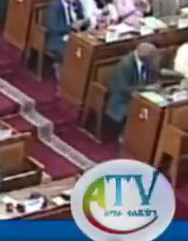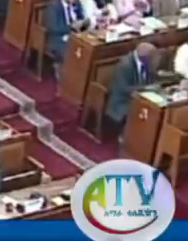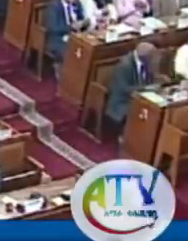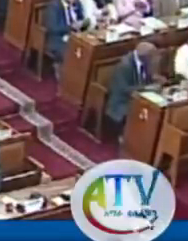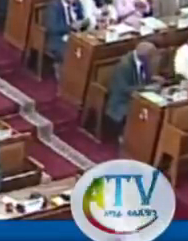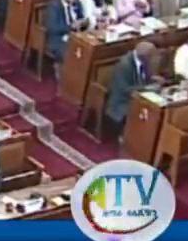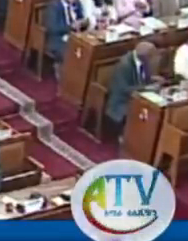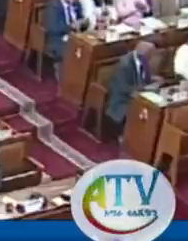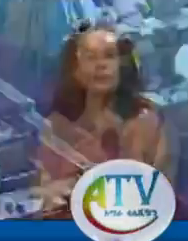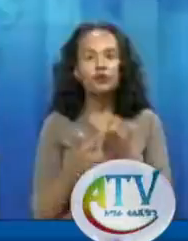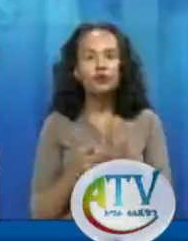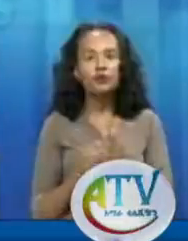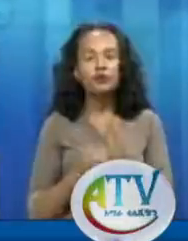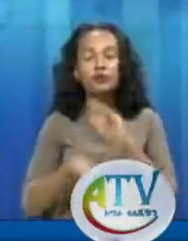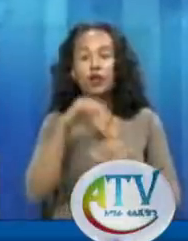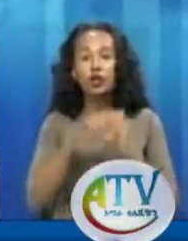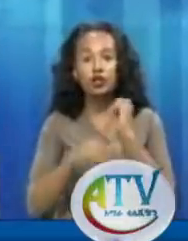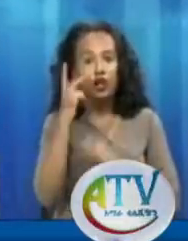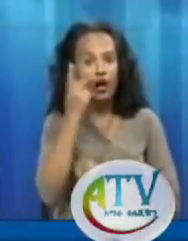ስለዚህ አይታየኝም